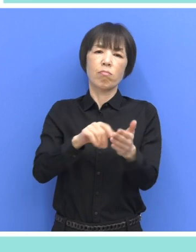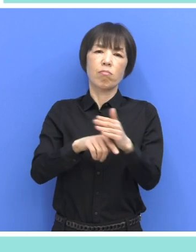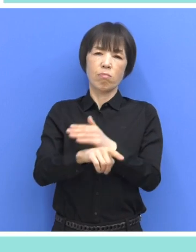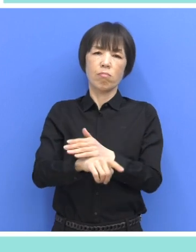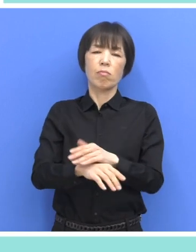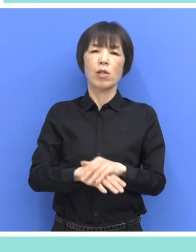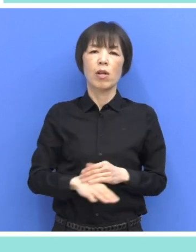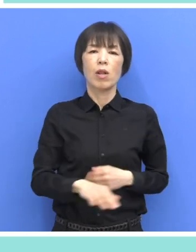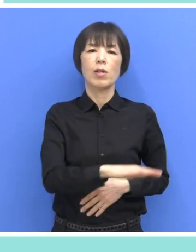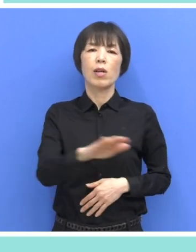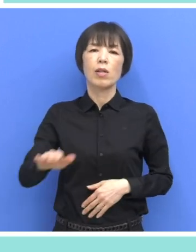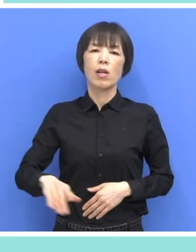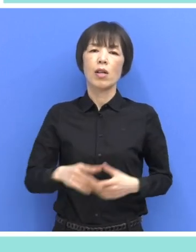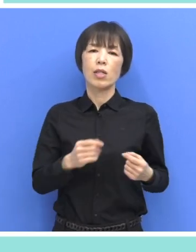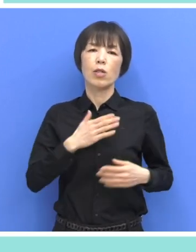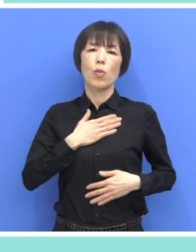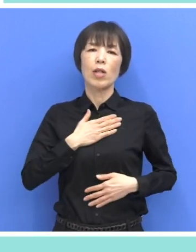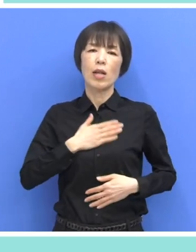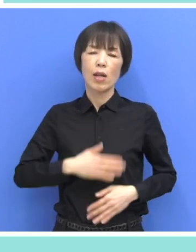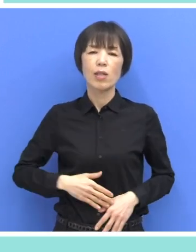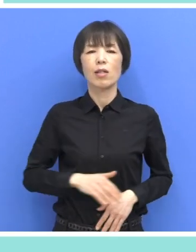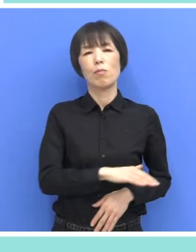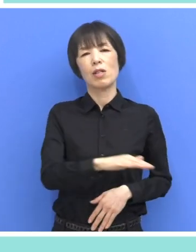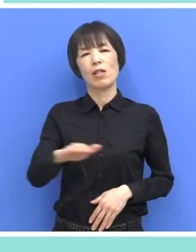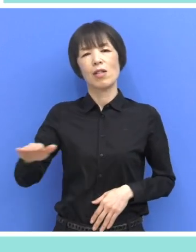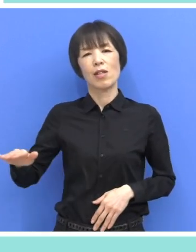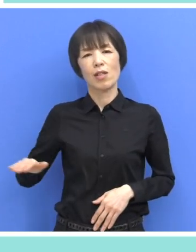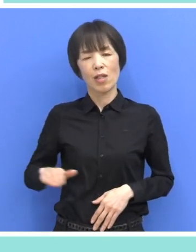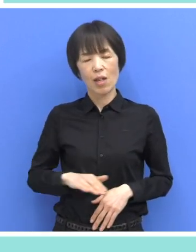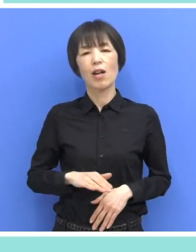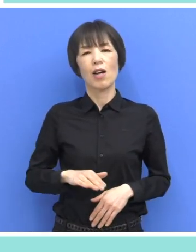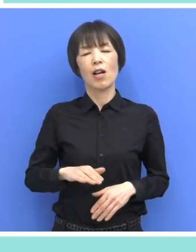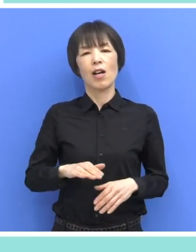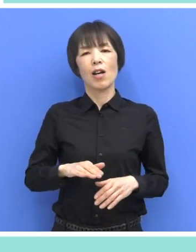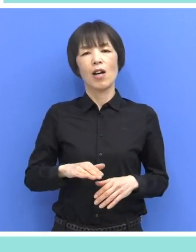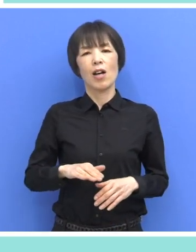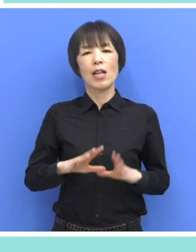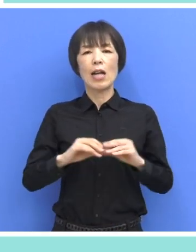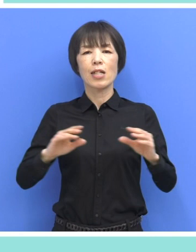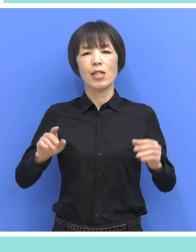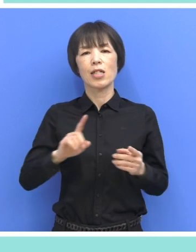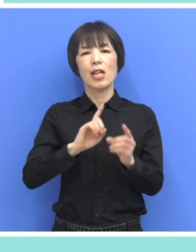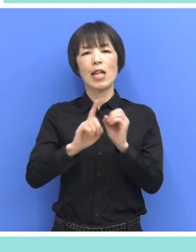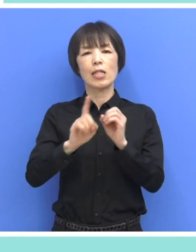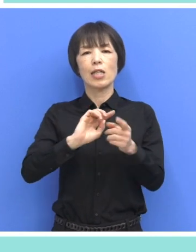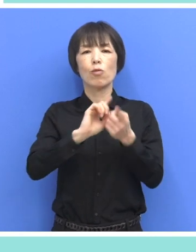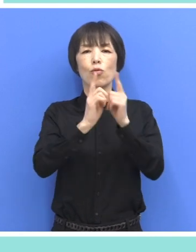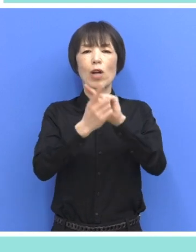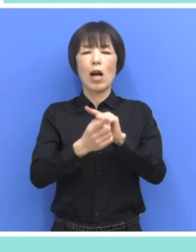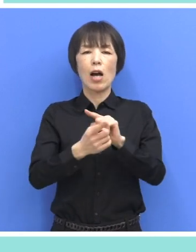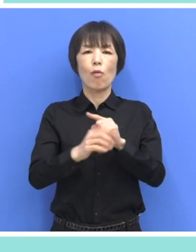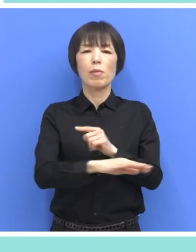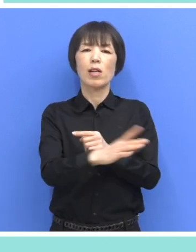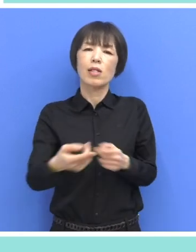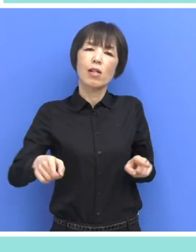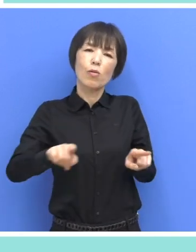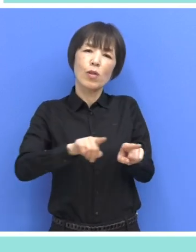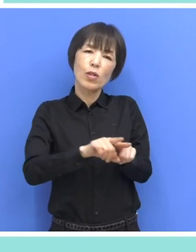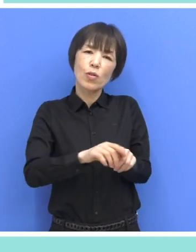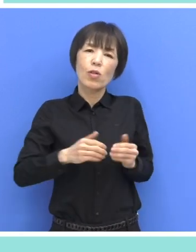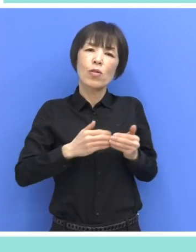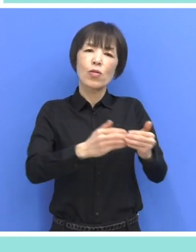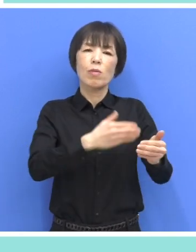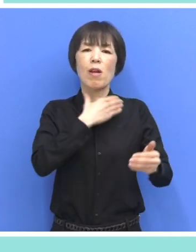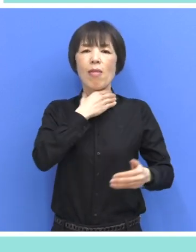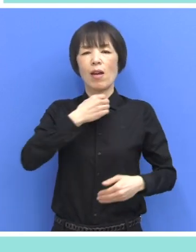正しく理解をしてみんなに優しい、人に優しいデジタル化を進めていく、そんな大村市を皆さんと一緒に進